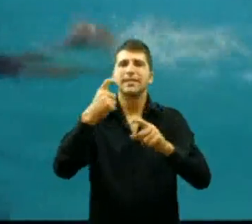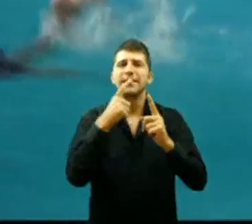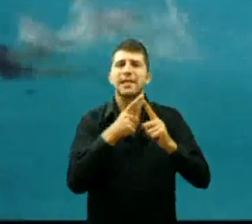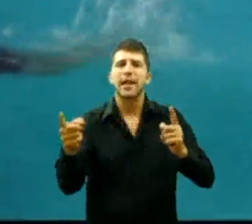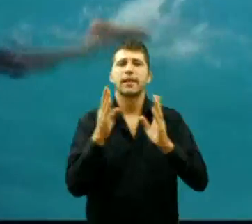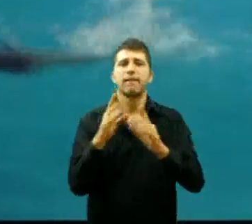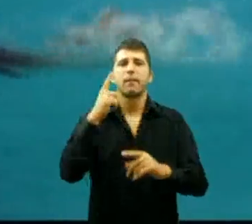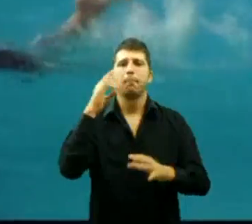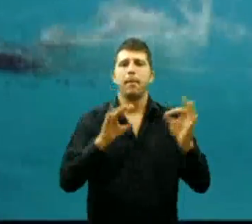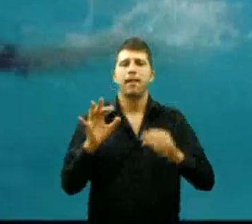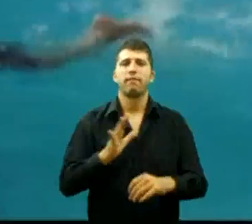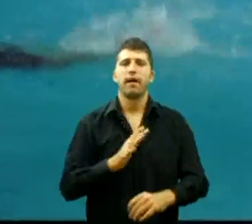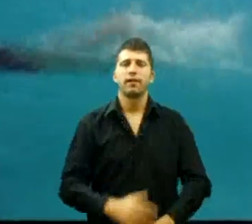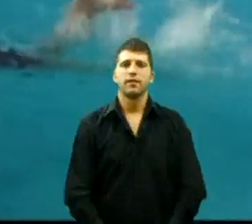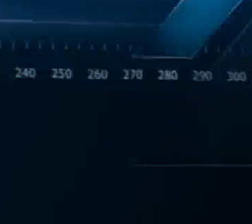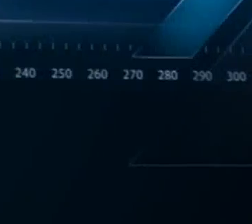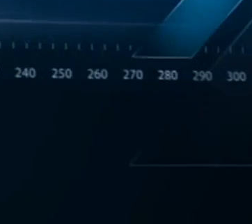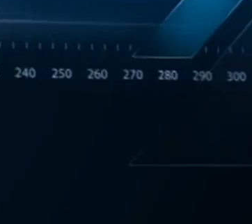planlanıyor.